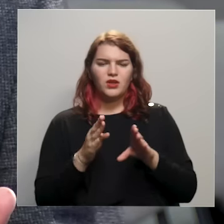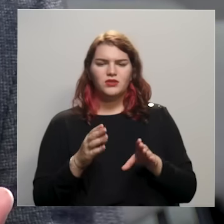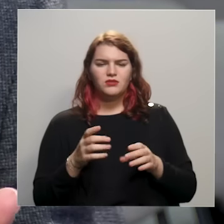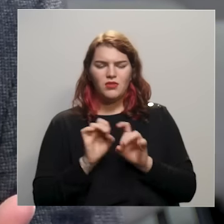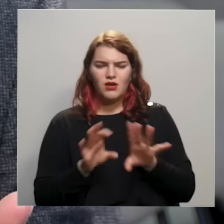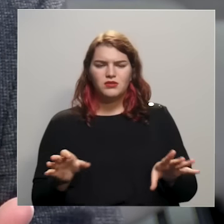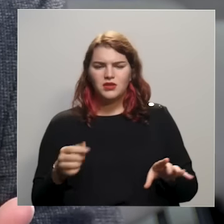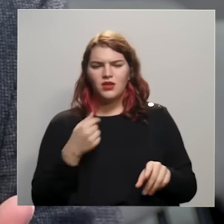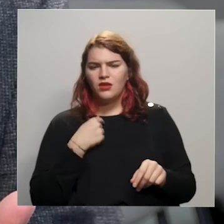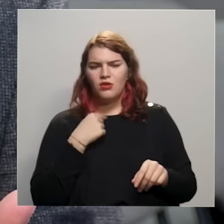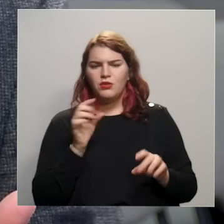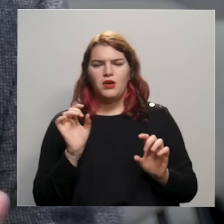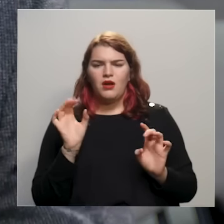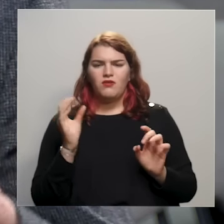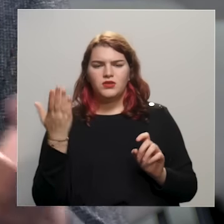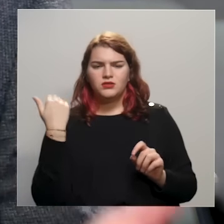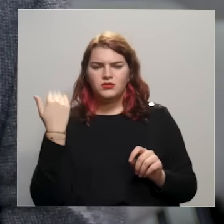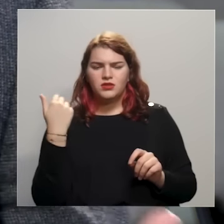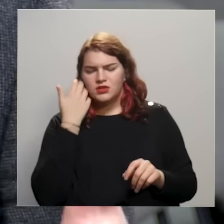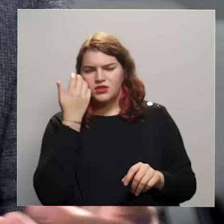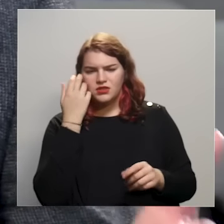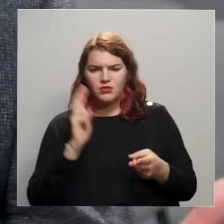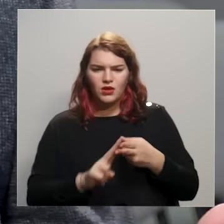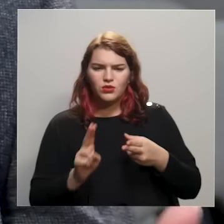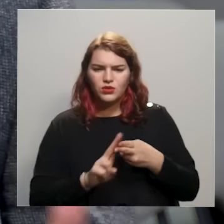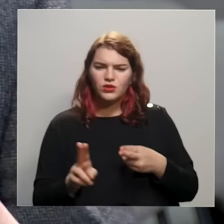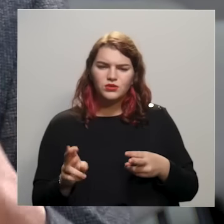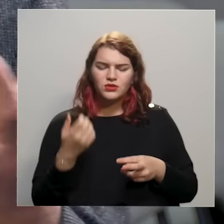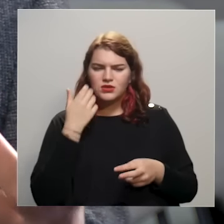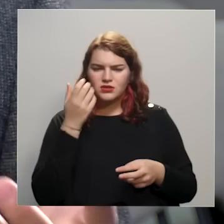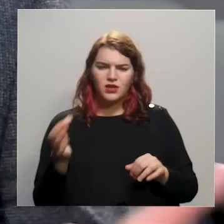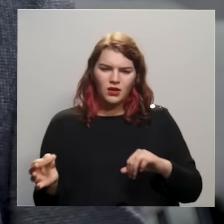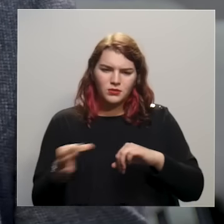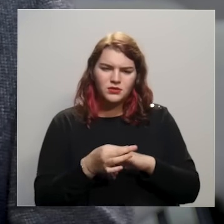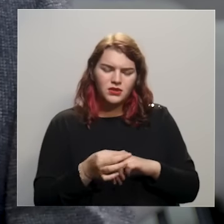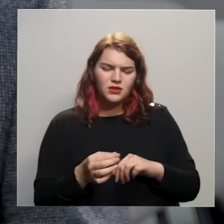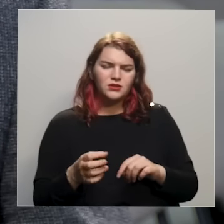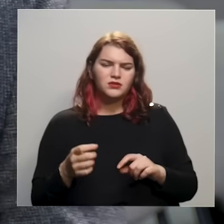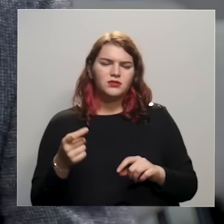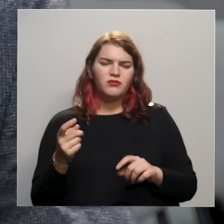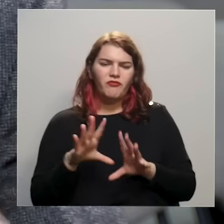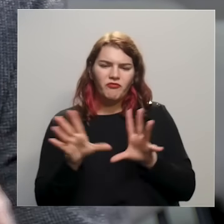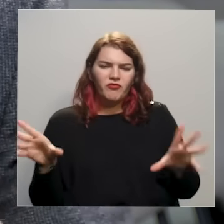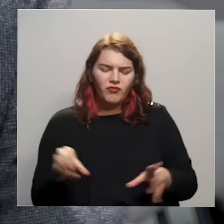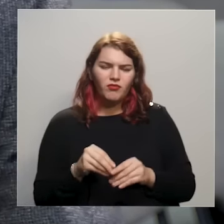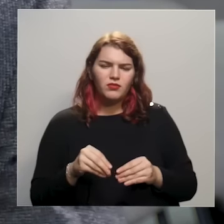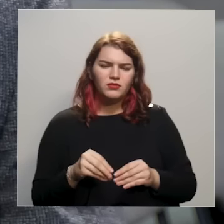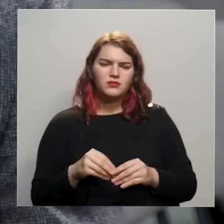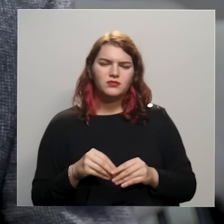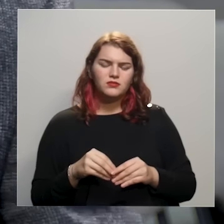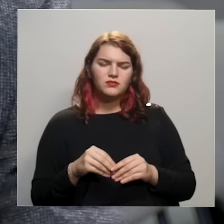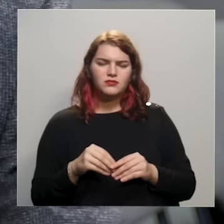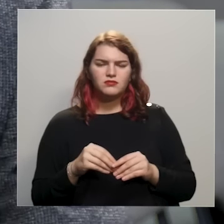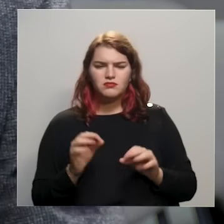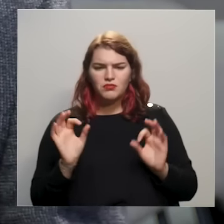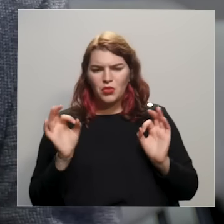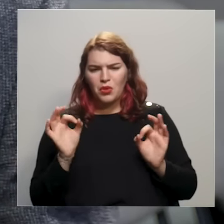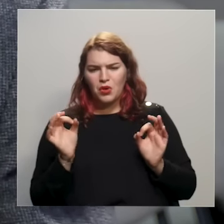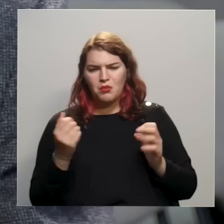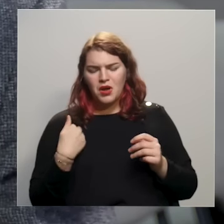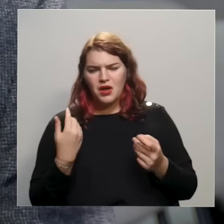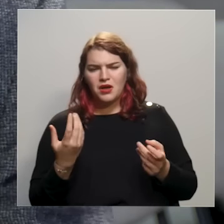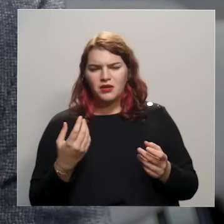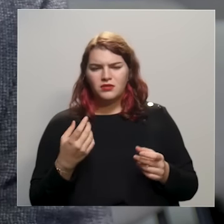colegii m-au stricat. Eu n-am fost așa. Când m-au cunoscut ea, când ne-am luat noi, deci dintr-o familie mediocră acolo,